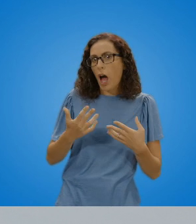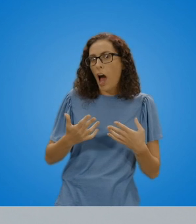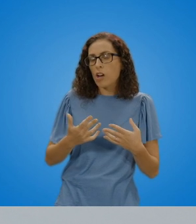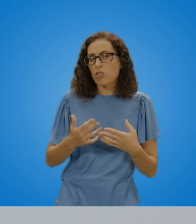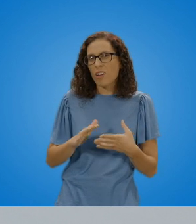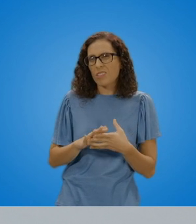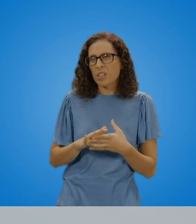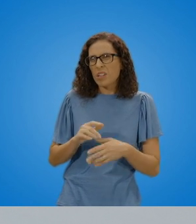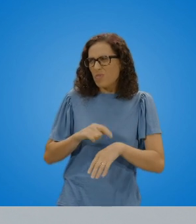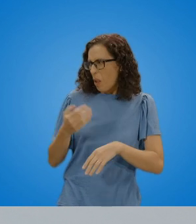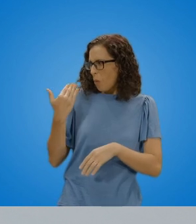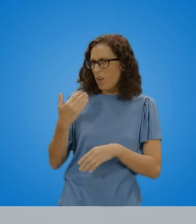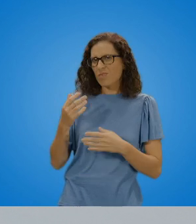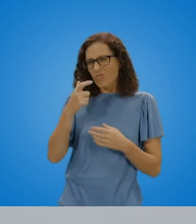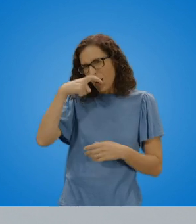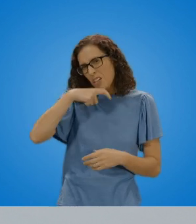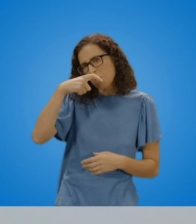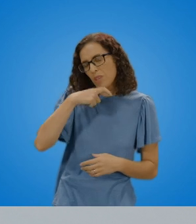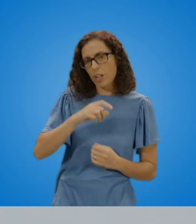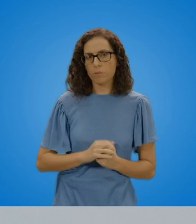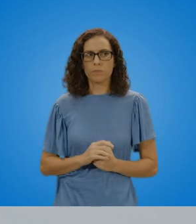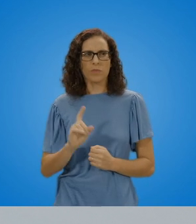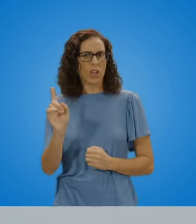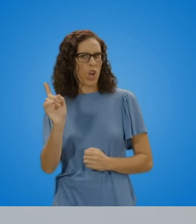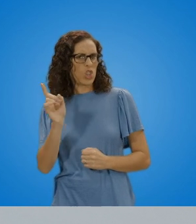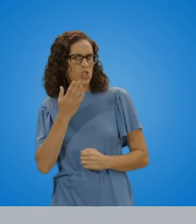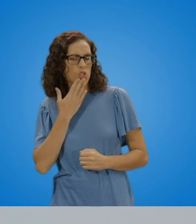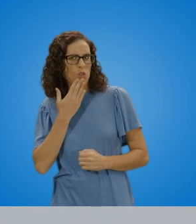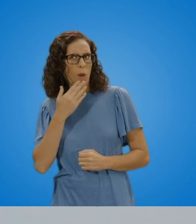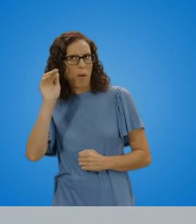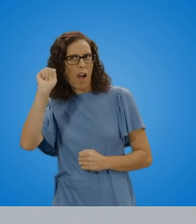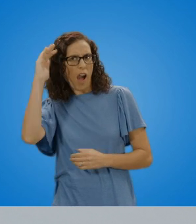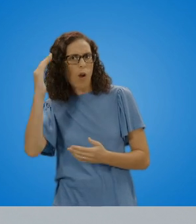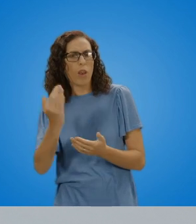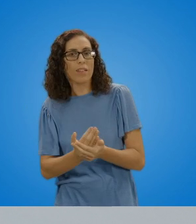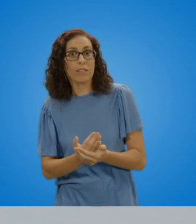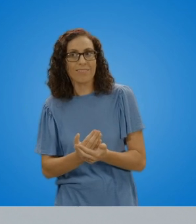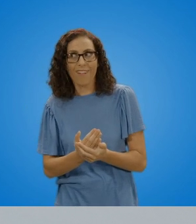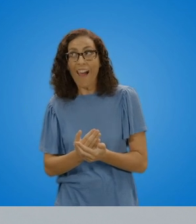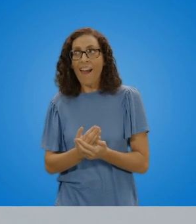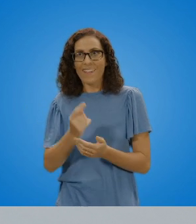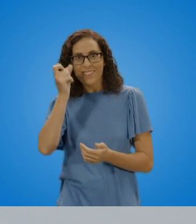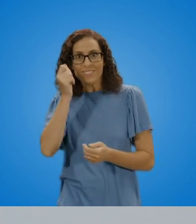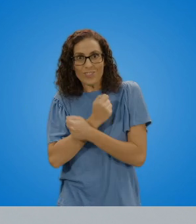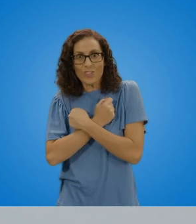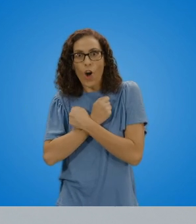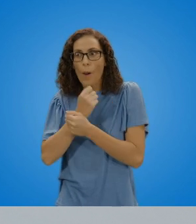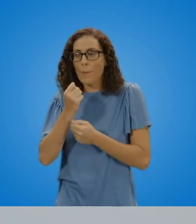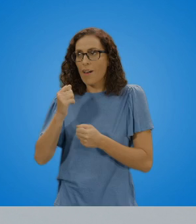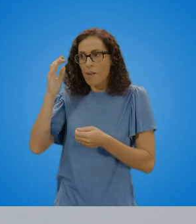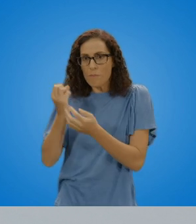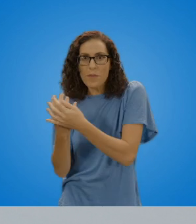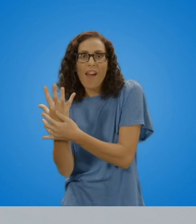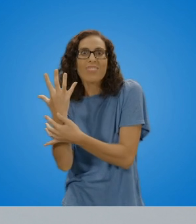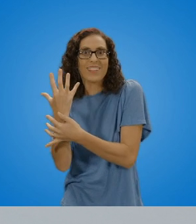Missi nagħmlula xi ħaġa imma. L-ħasra kienet qisha mdejqa għax intelqet. Xi tħobb għalwet? Dik